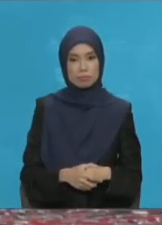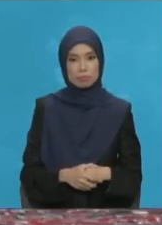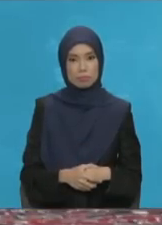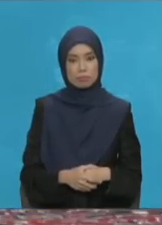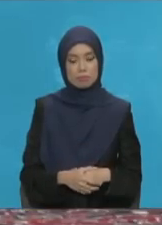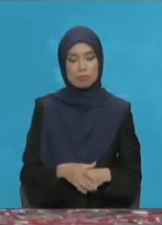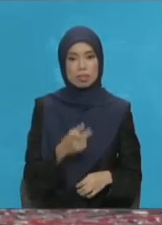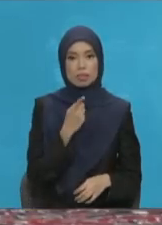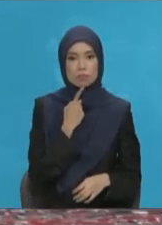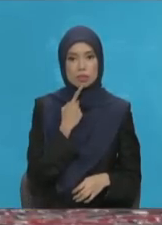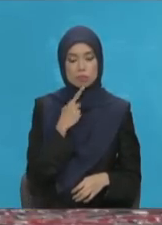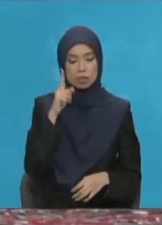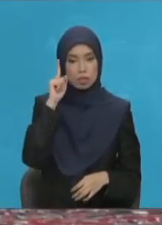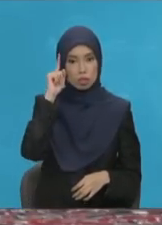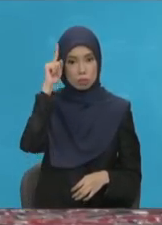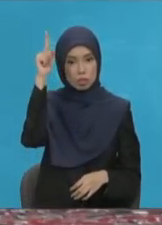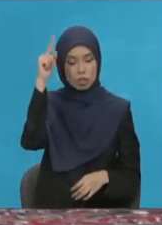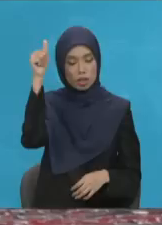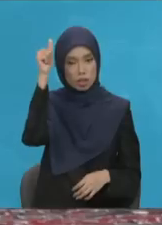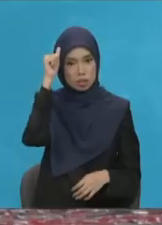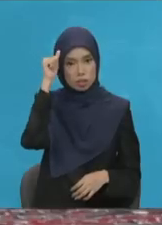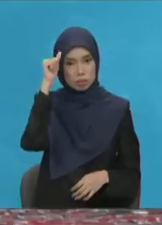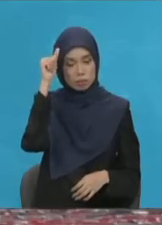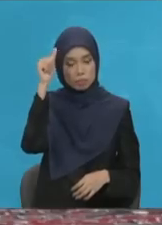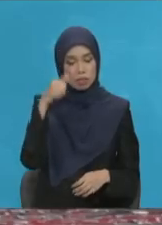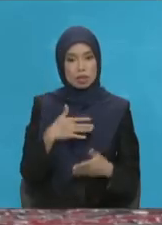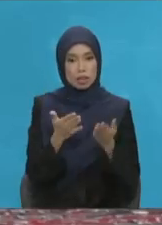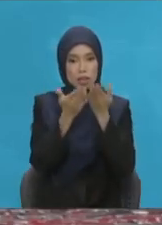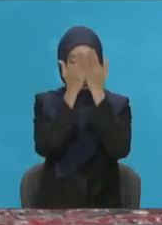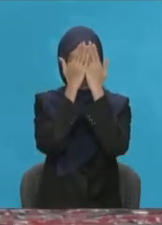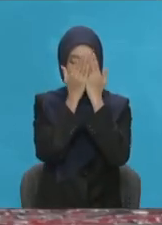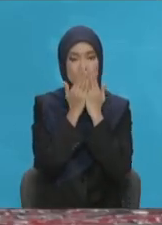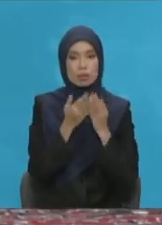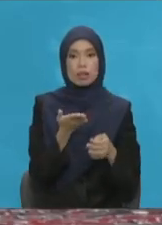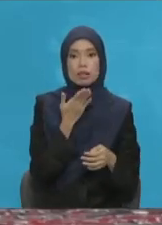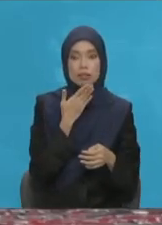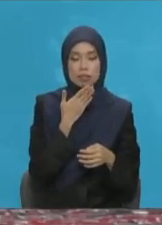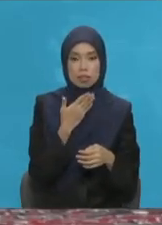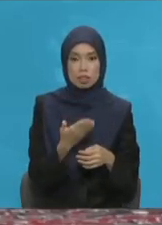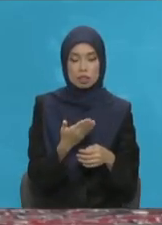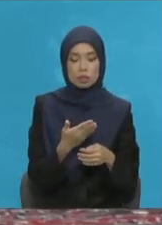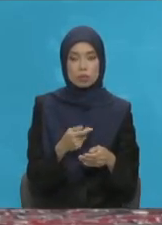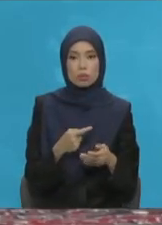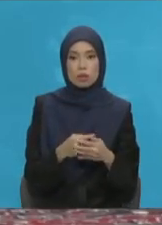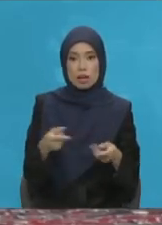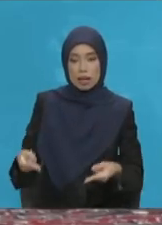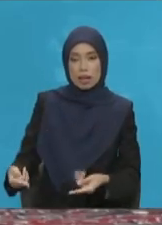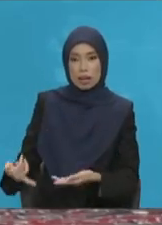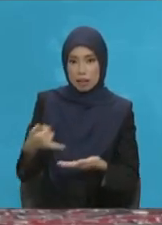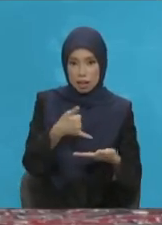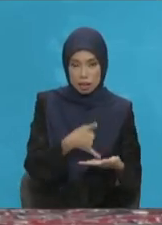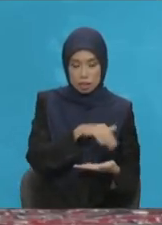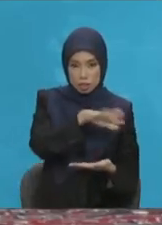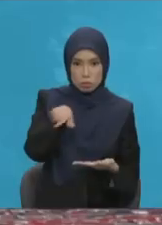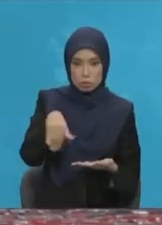Bismillahirrohmanirrohim Alhamdulillah Terima kasih juga di atas kedatangan rombongan tanda